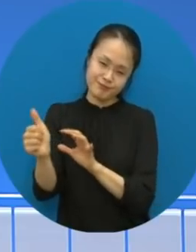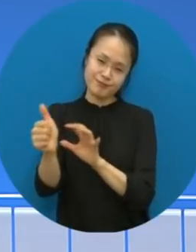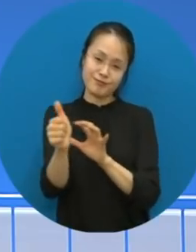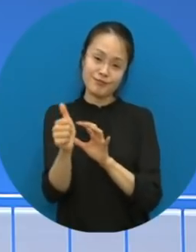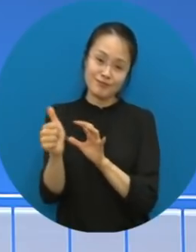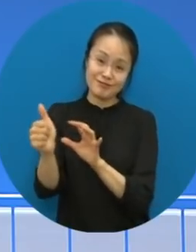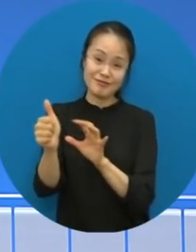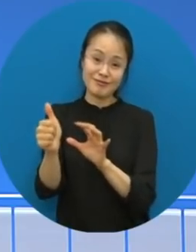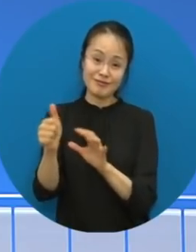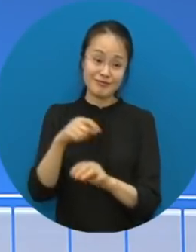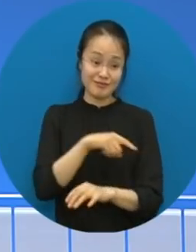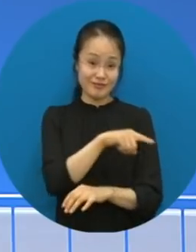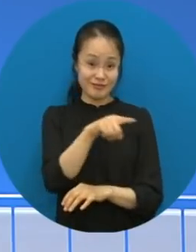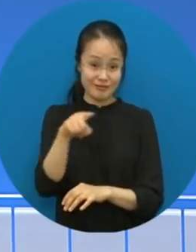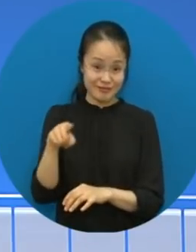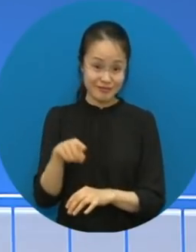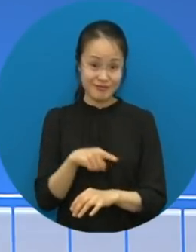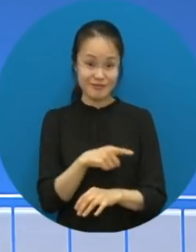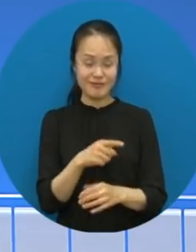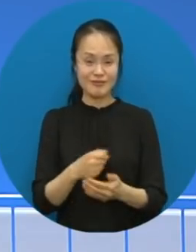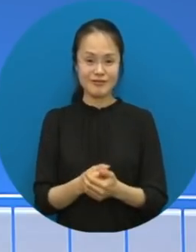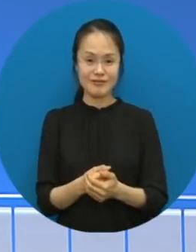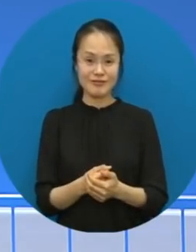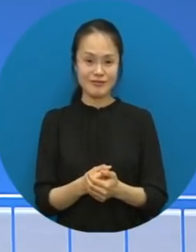그들을 시험코자 하여, 그죠?